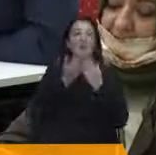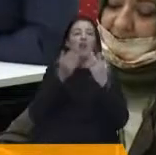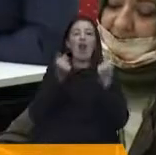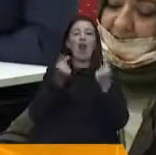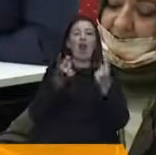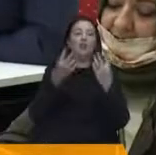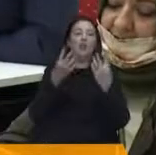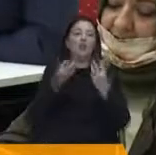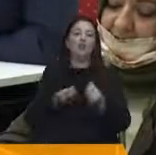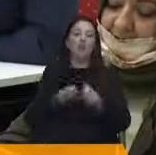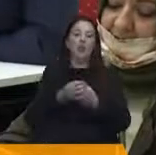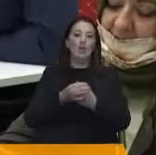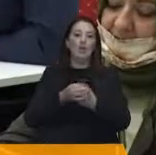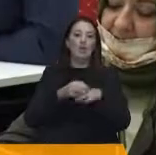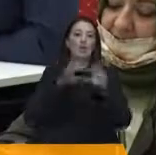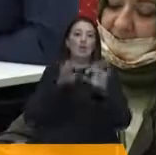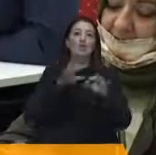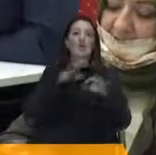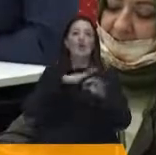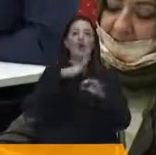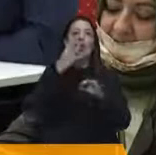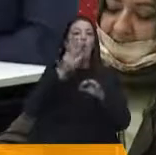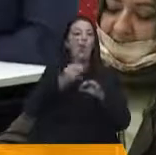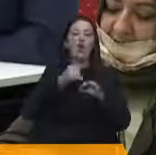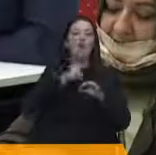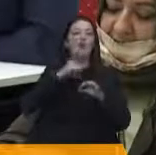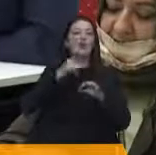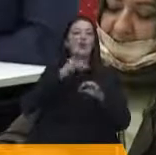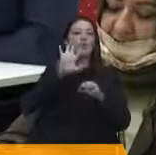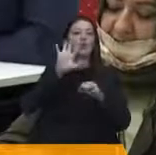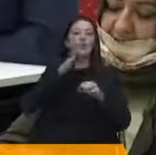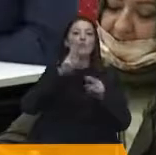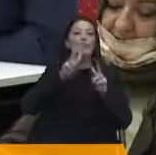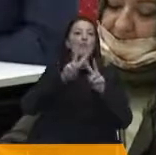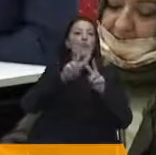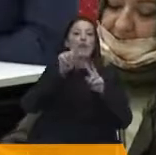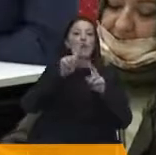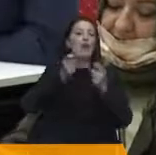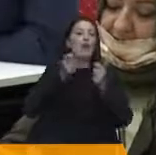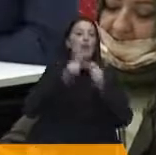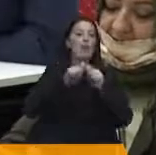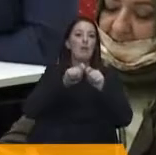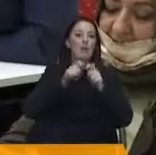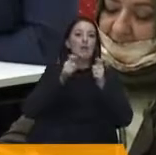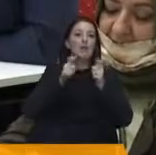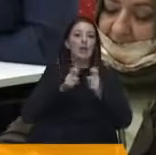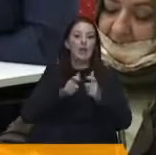olacak. Şu an var olan yaklaşık 5000 metrekare kapalı alan.